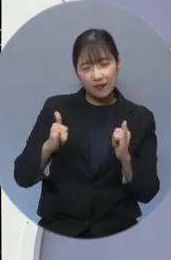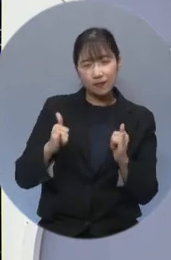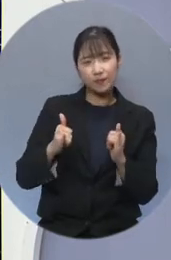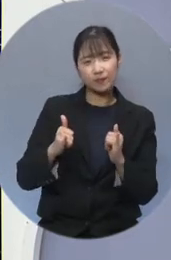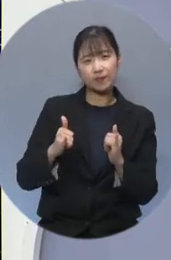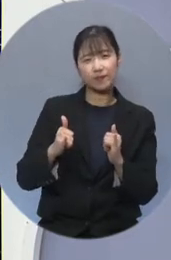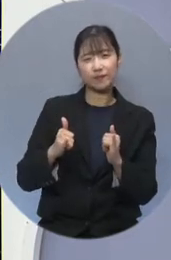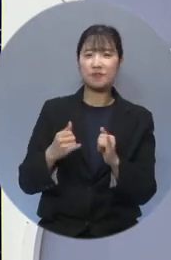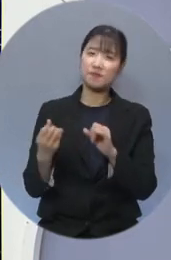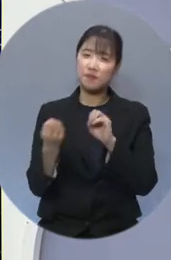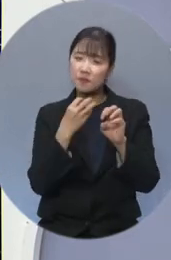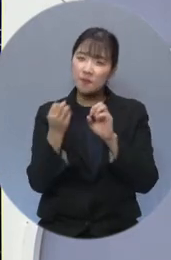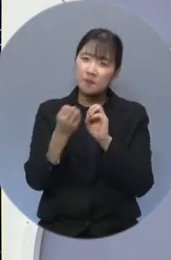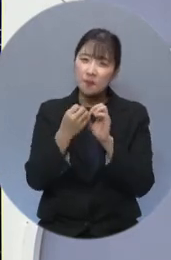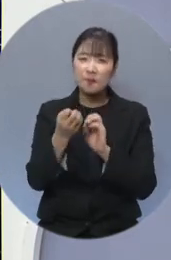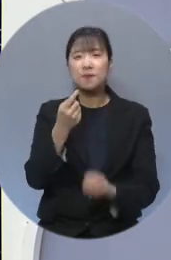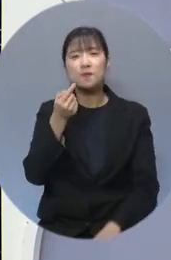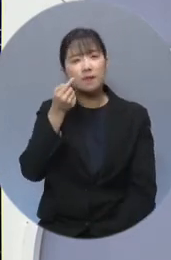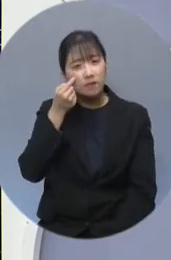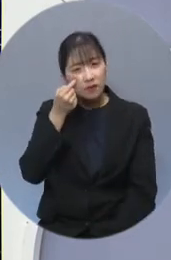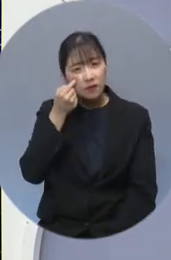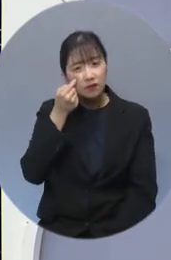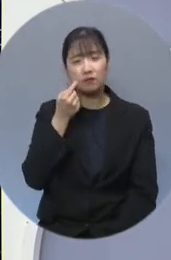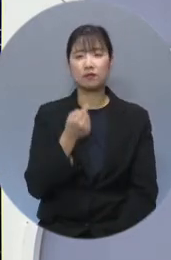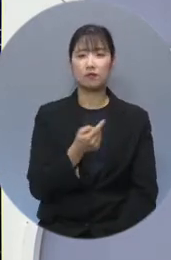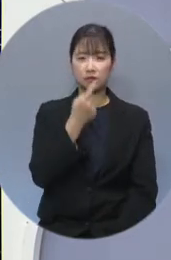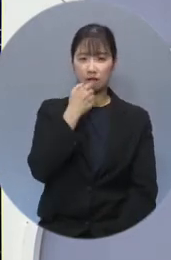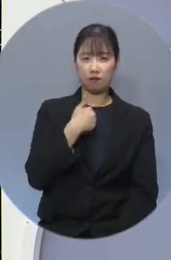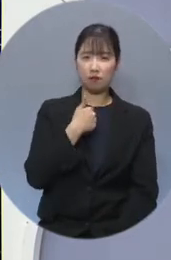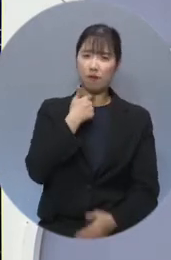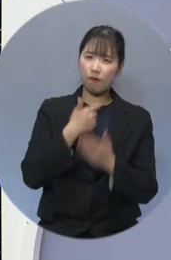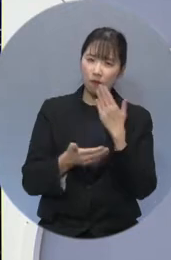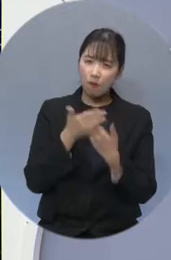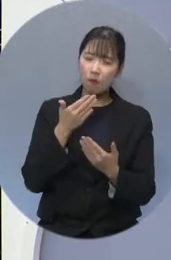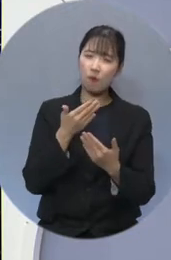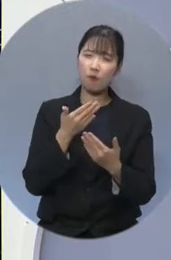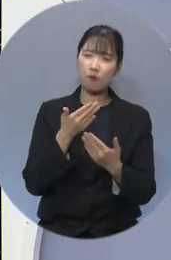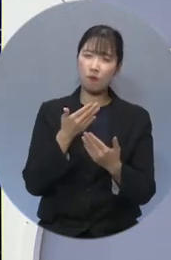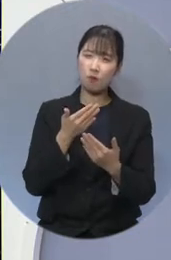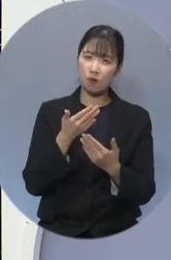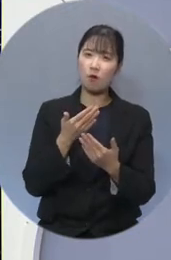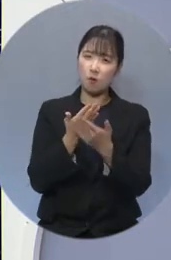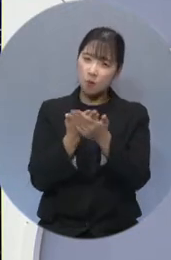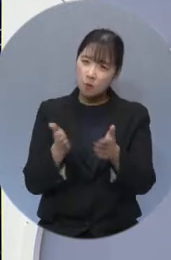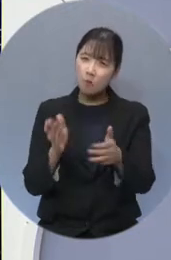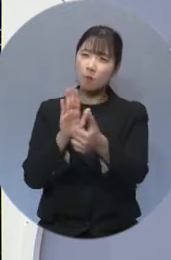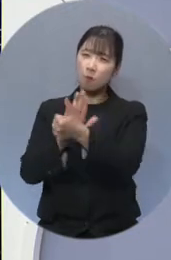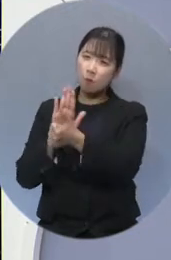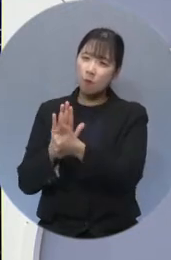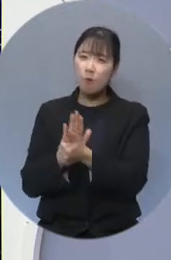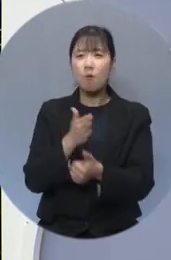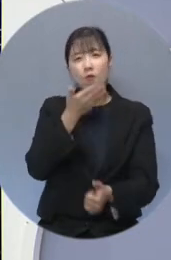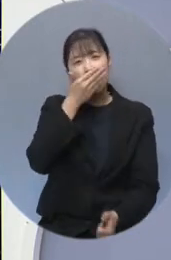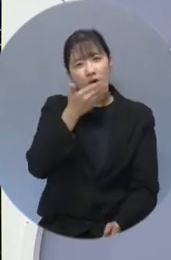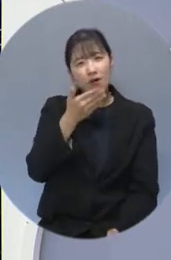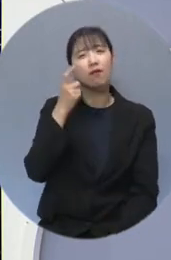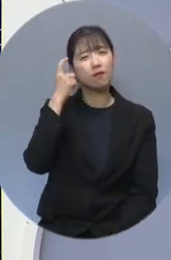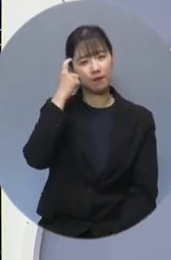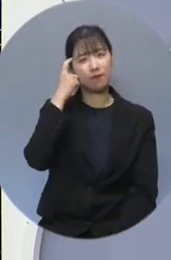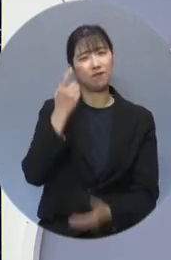이런 분들과 대화를 하다 보니까 제 경험이 조금이라 도움이 되겠다라는 그런 생각이